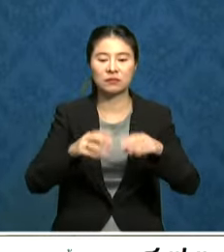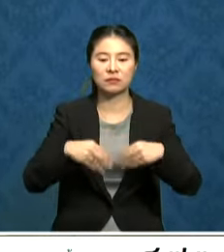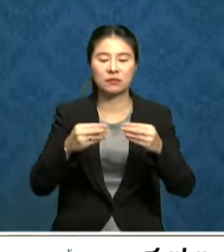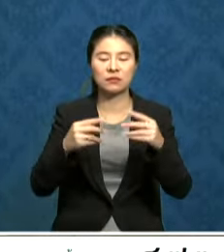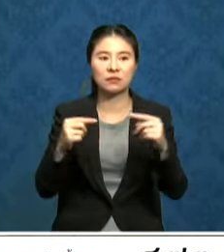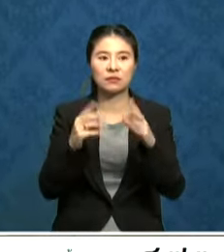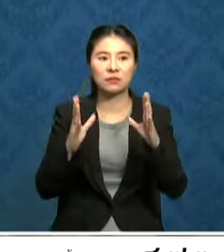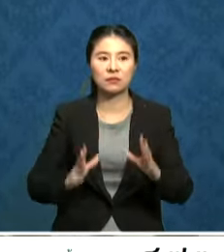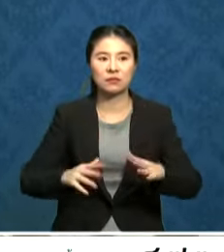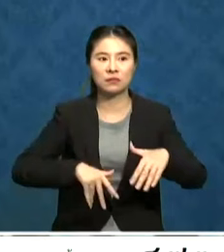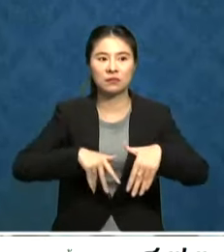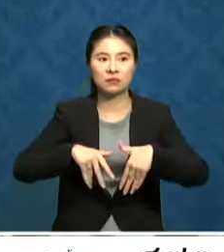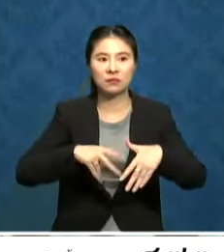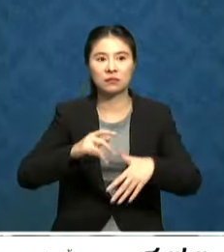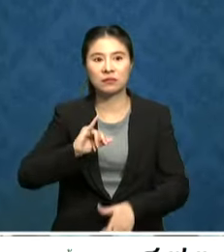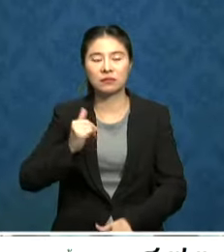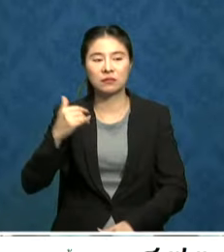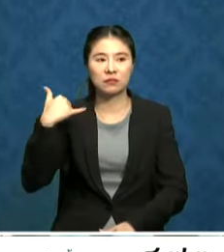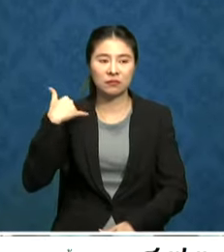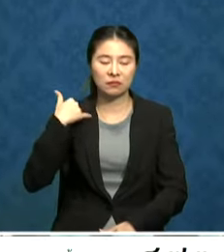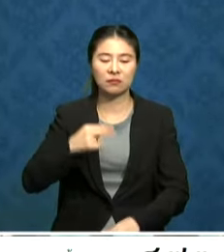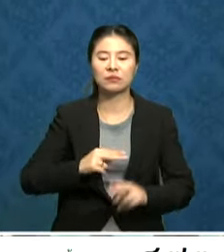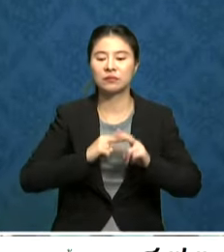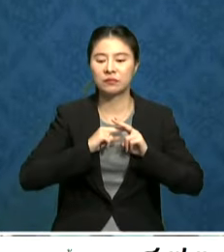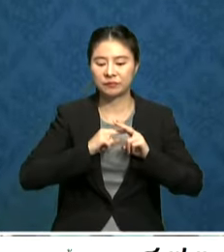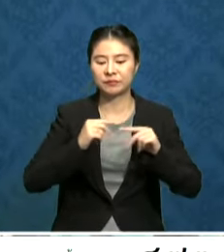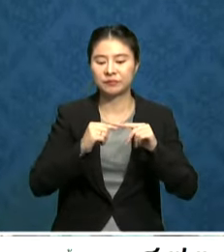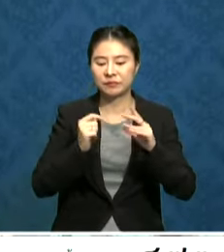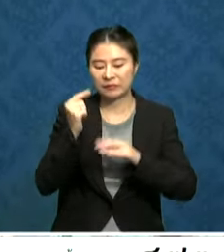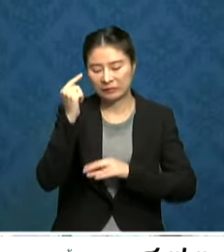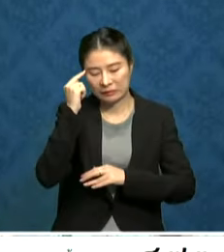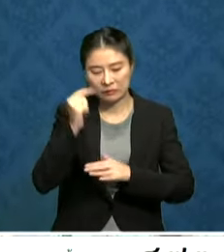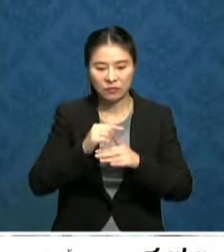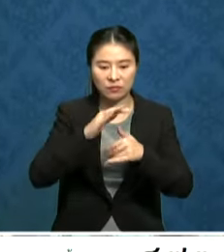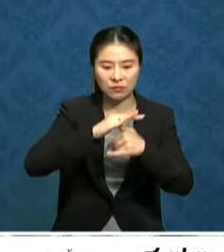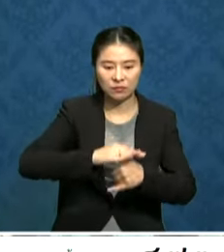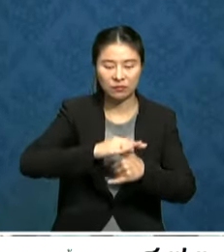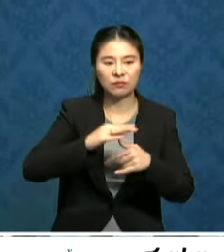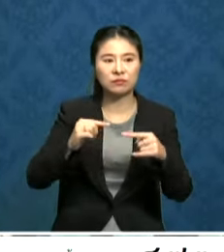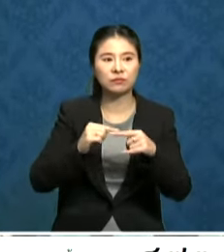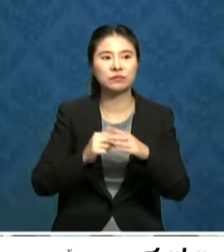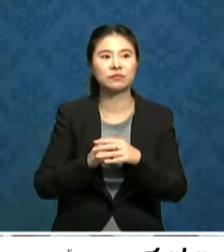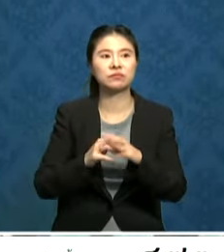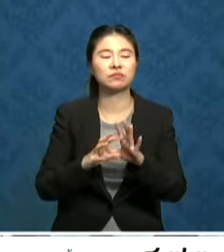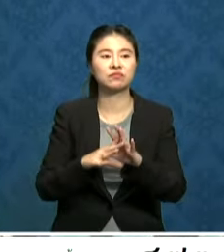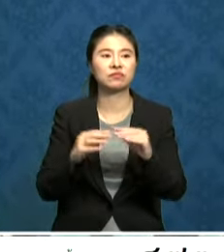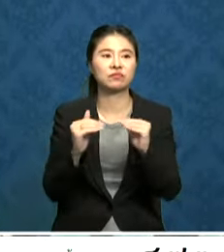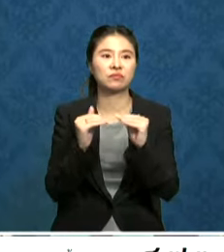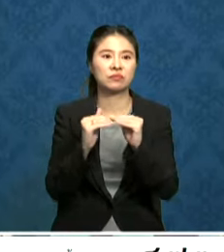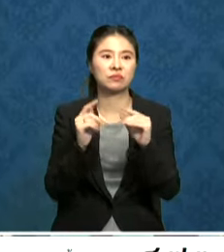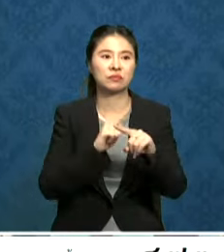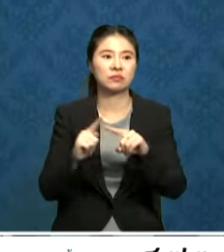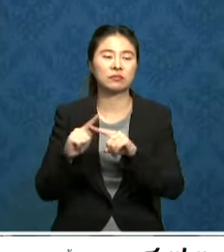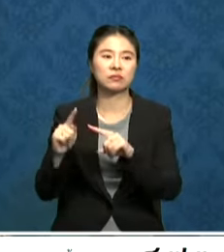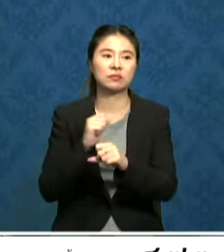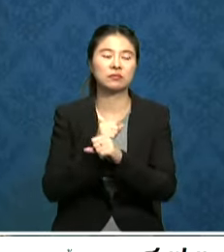ชนและไม่อาจคาดเดาได้เลยค่ะว่าตนเองนั้นจะตกเป็นเหยื่อในความไร้เสถียรภาพนี้ในวันใดส่งผลให้